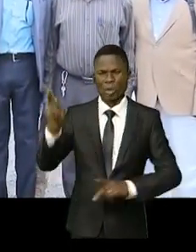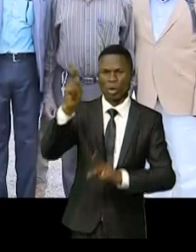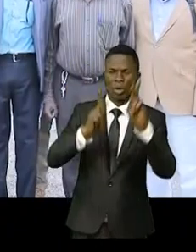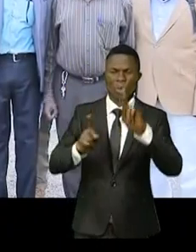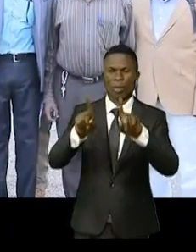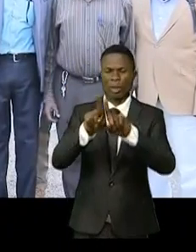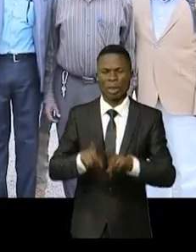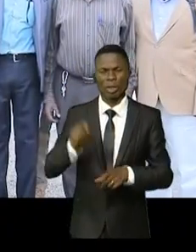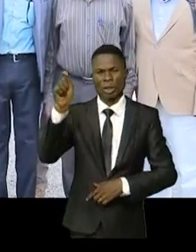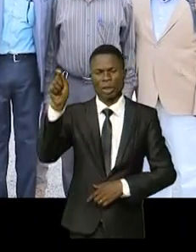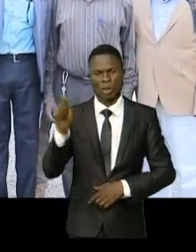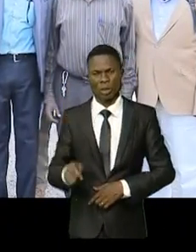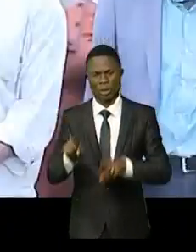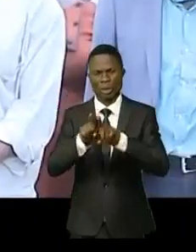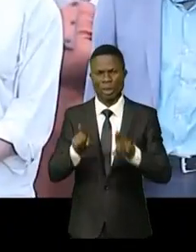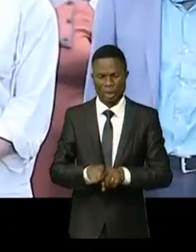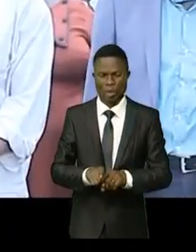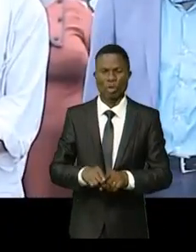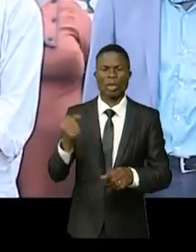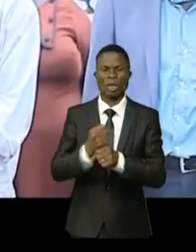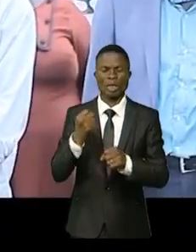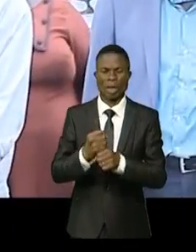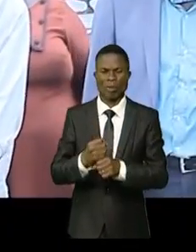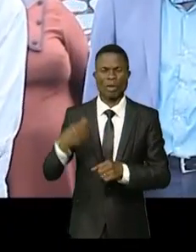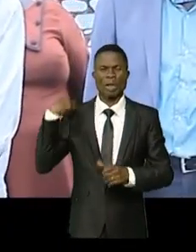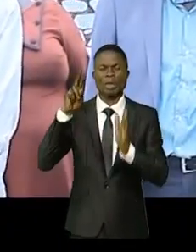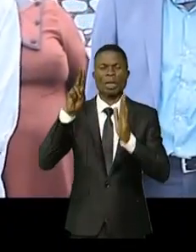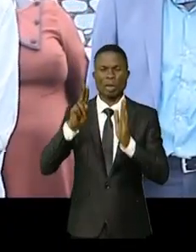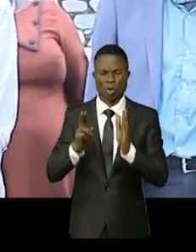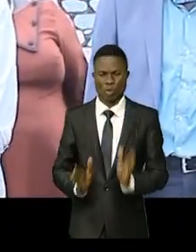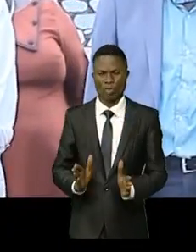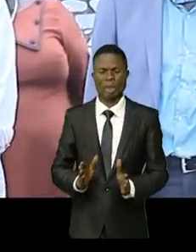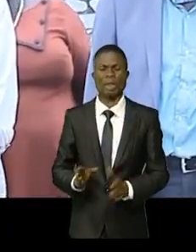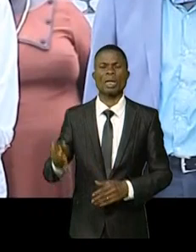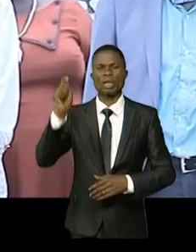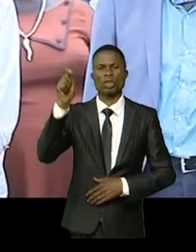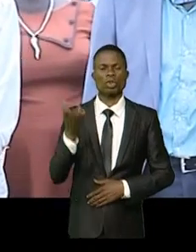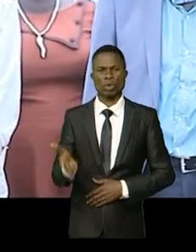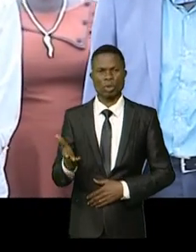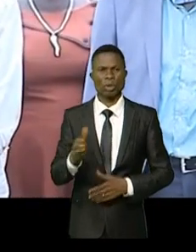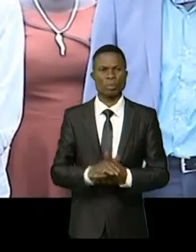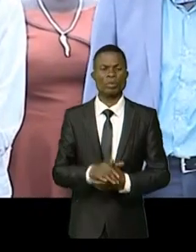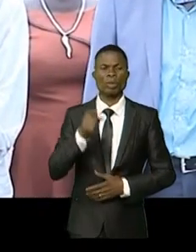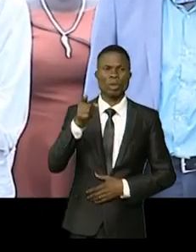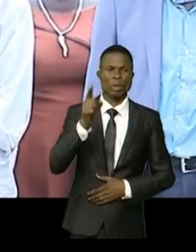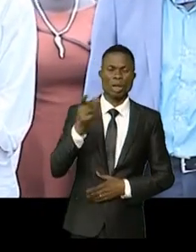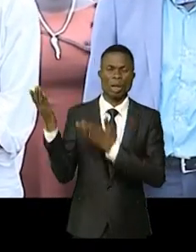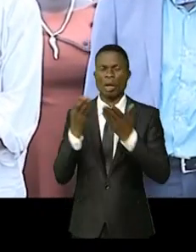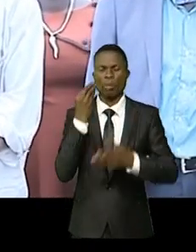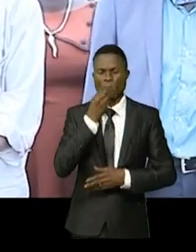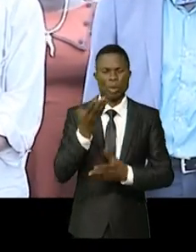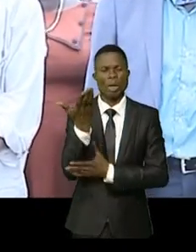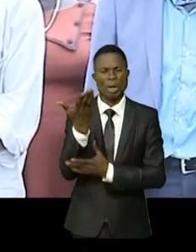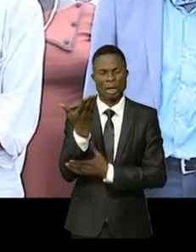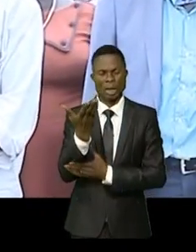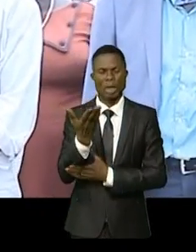population et l'armée et l'état de siège. Par la même occasion, le porte-parole de G5, Vicky Ngonam, invite le groupe armé